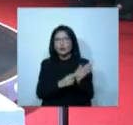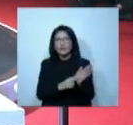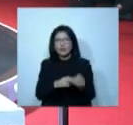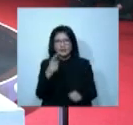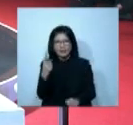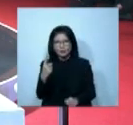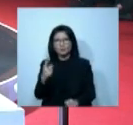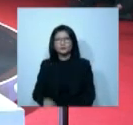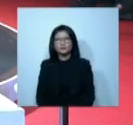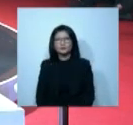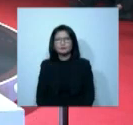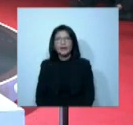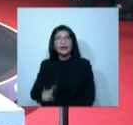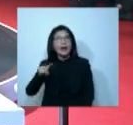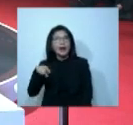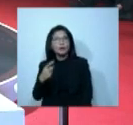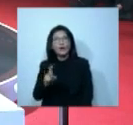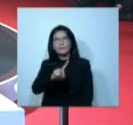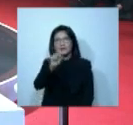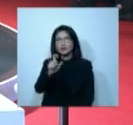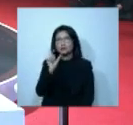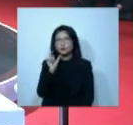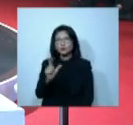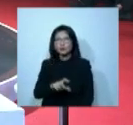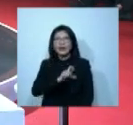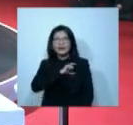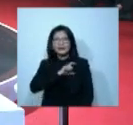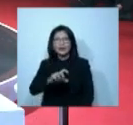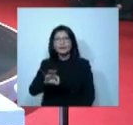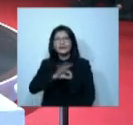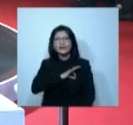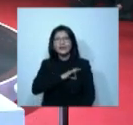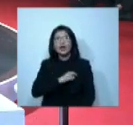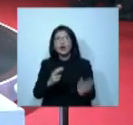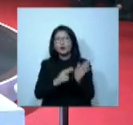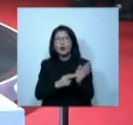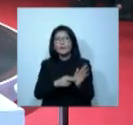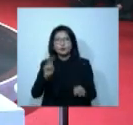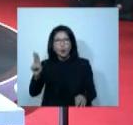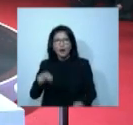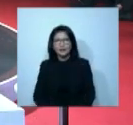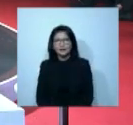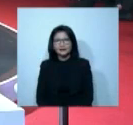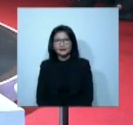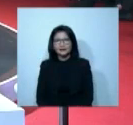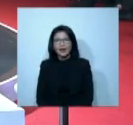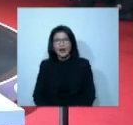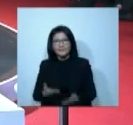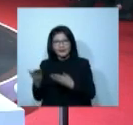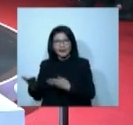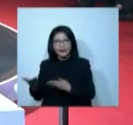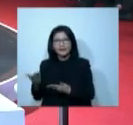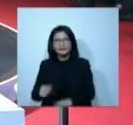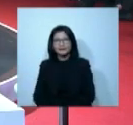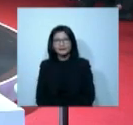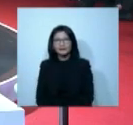namanya pertanyaan-pertanyaan, ya responsif begitu. Ya kekurangannya mungkin jangan sampai terpancing